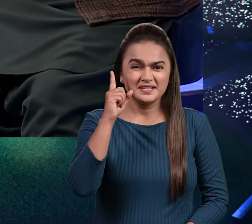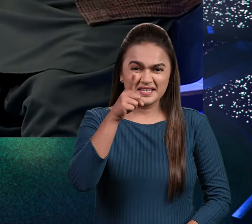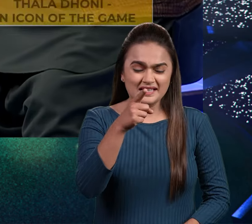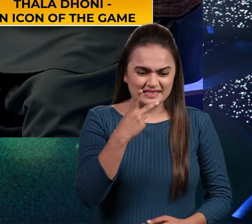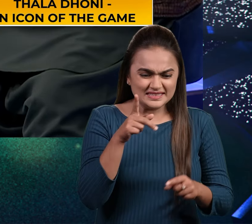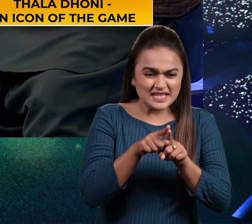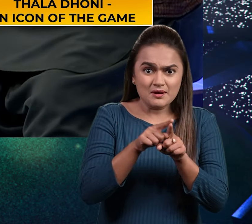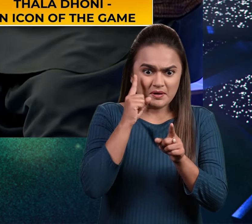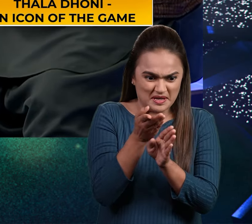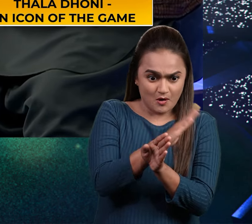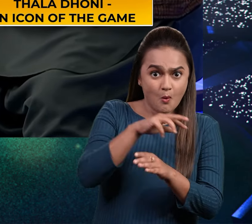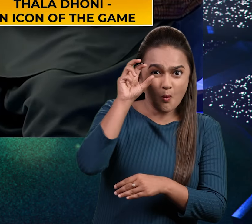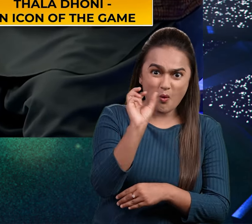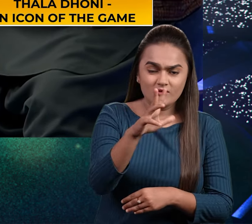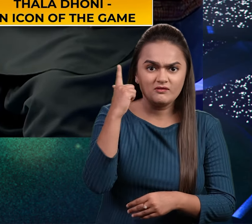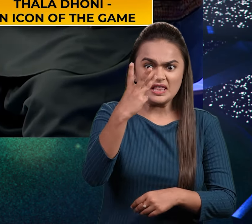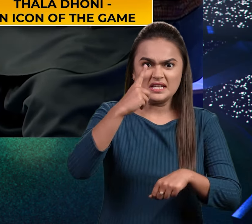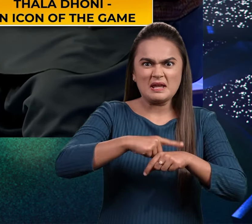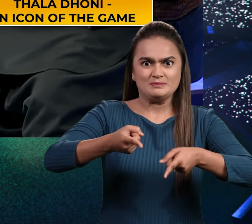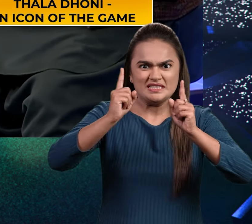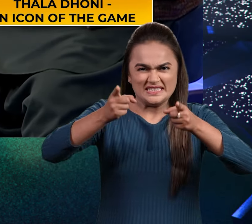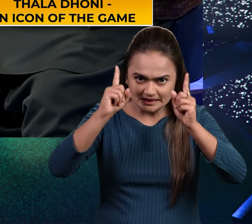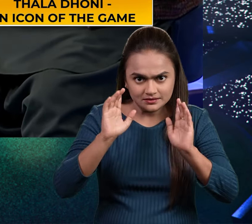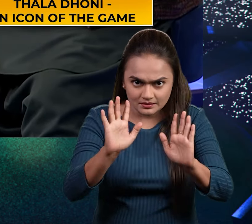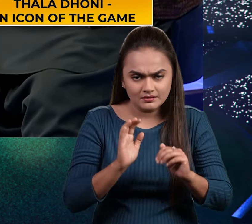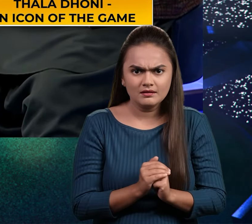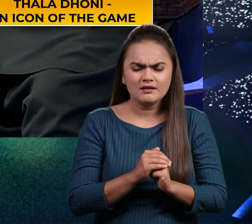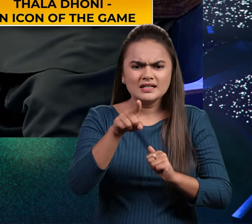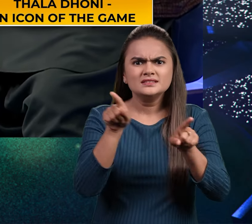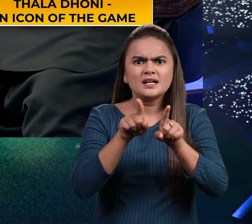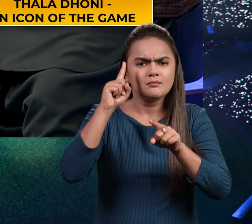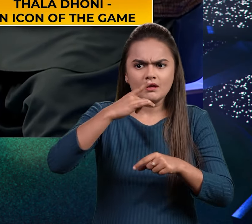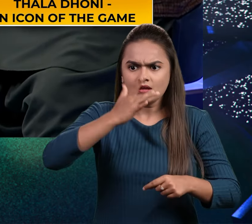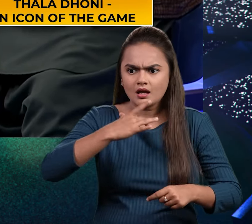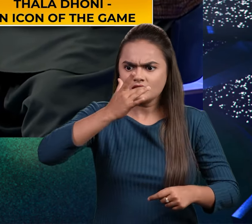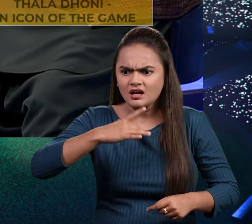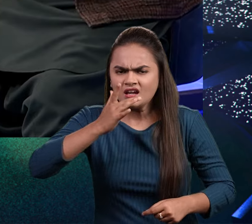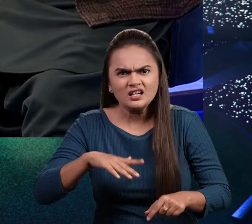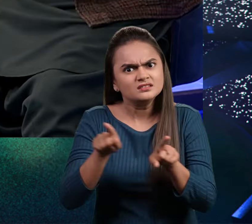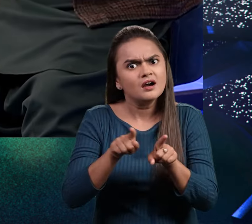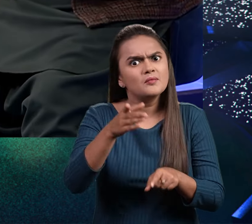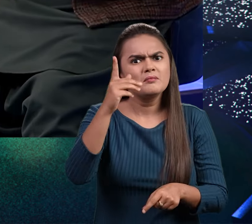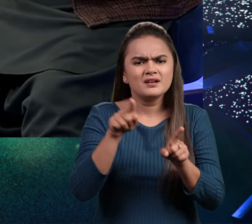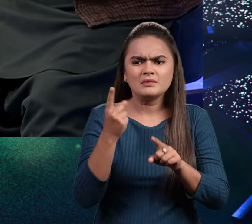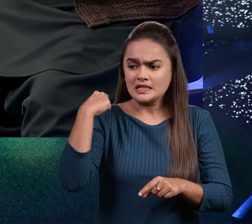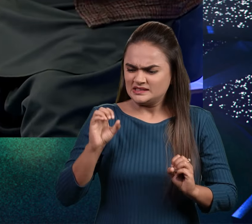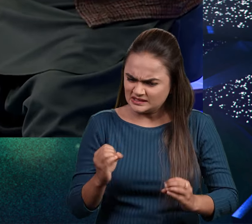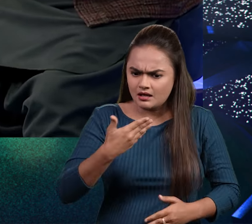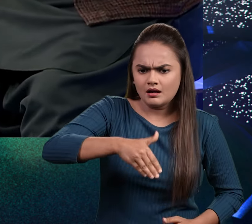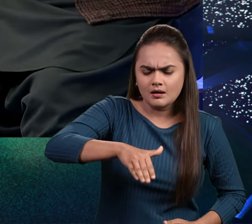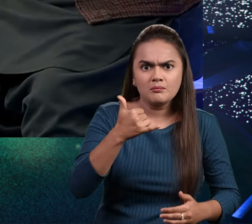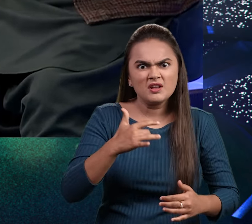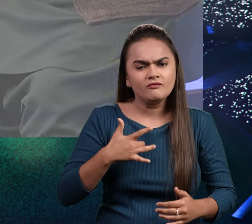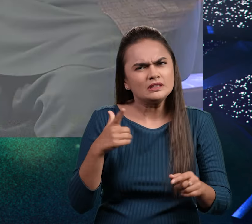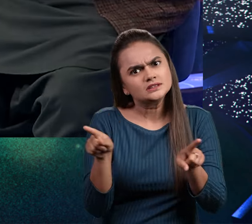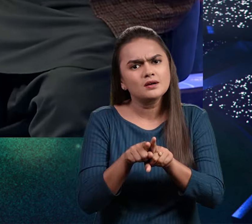देखे जिस तरह से उन्होंने वो पिछले ओवर में तीन छक्के जड़े हैं ऐसा लगता है जवानों से जवान है गुरू ऐसा लगता है जैसे कल